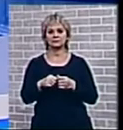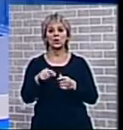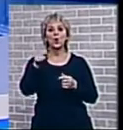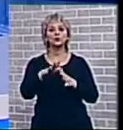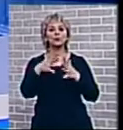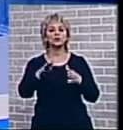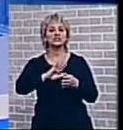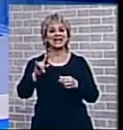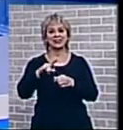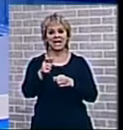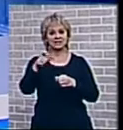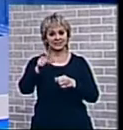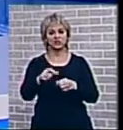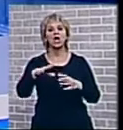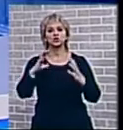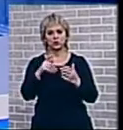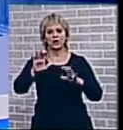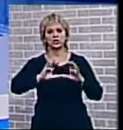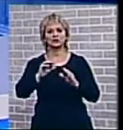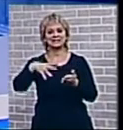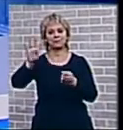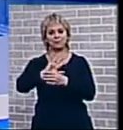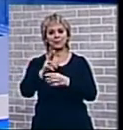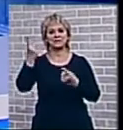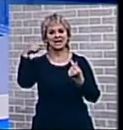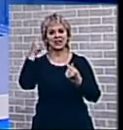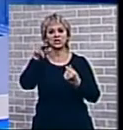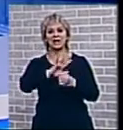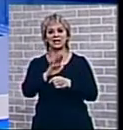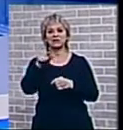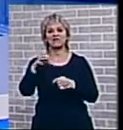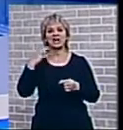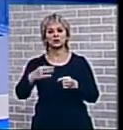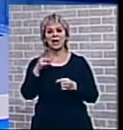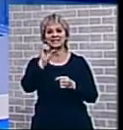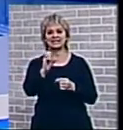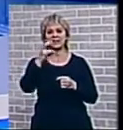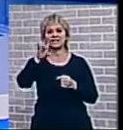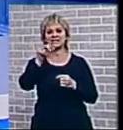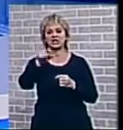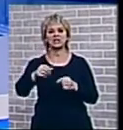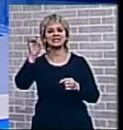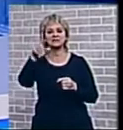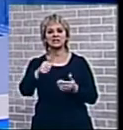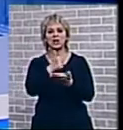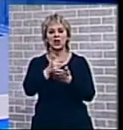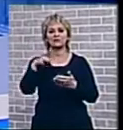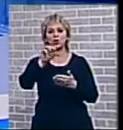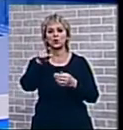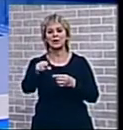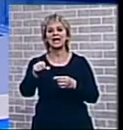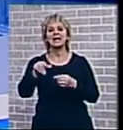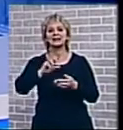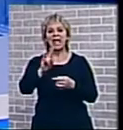Он больше не таксист, а серьезный режиссер, снявший психологическую ленту. Французский актер Сами Насери, известный по главной роли в фильме